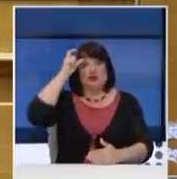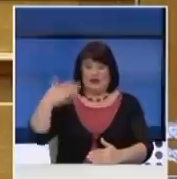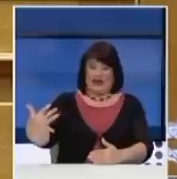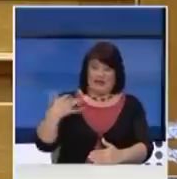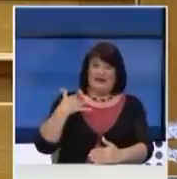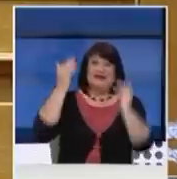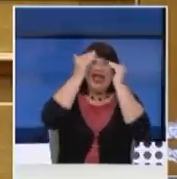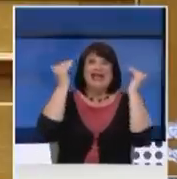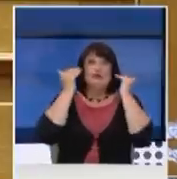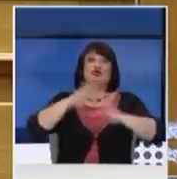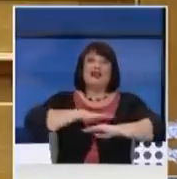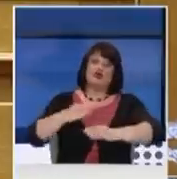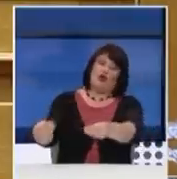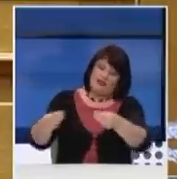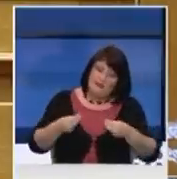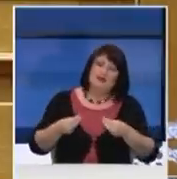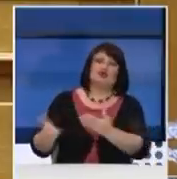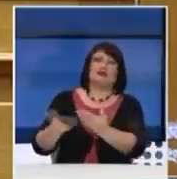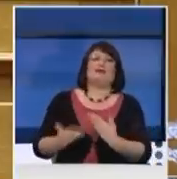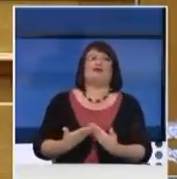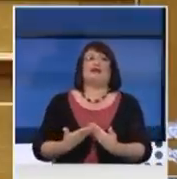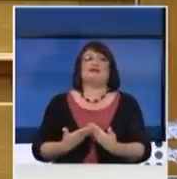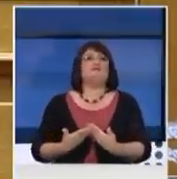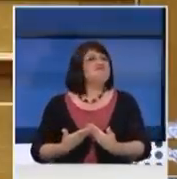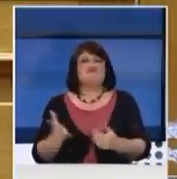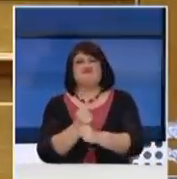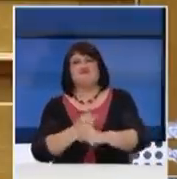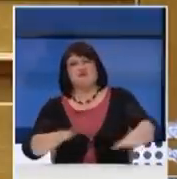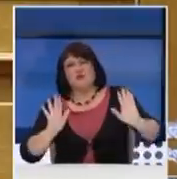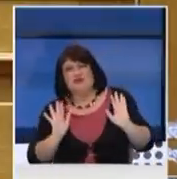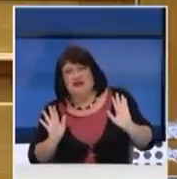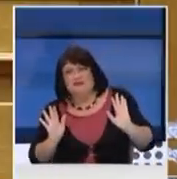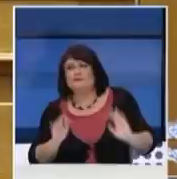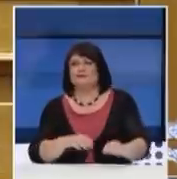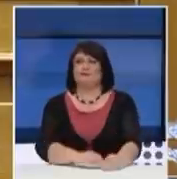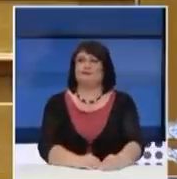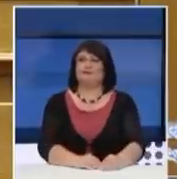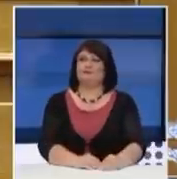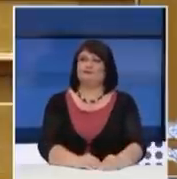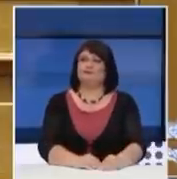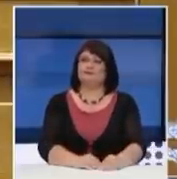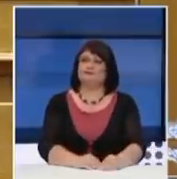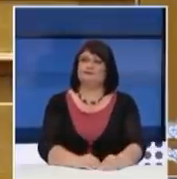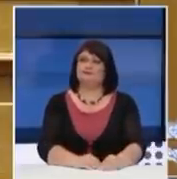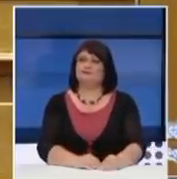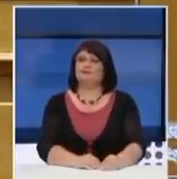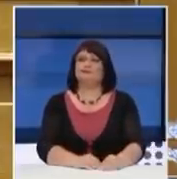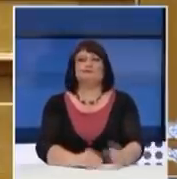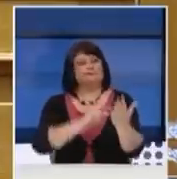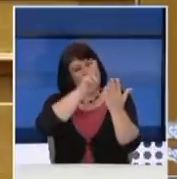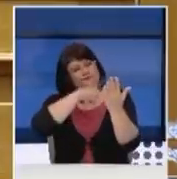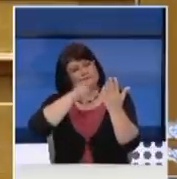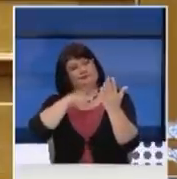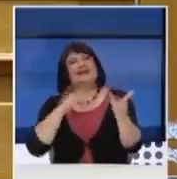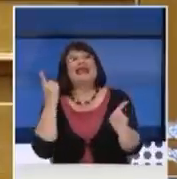συνδράμει η Αίγυπτος στρατιωτικά. Ούτε αυτό πήρατε. Πάμε λοιπόν στην θα διαβάσω λοιπόν